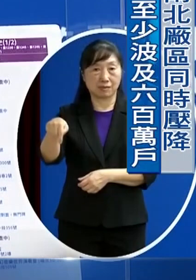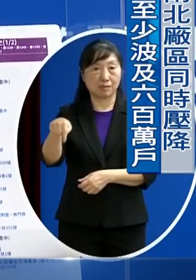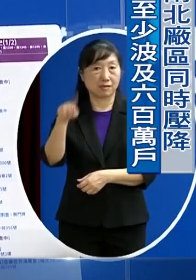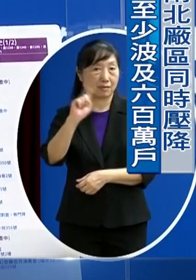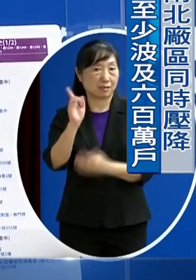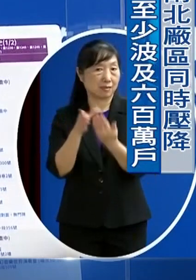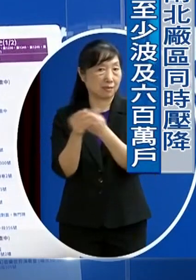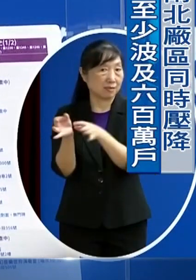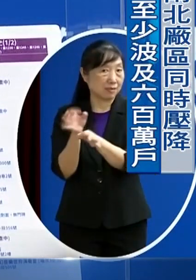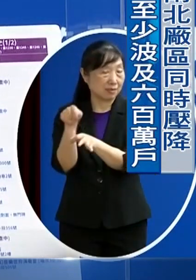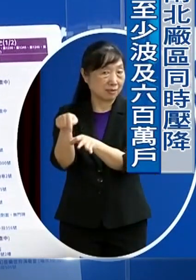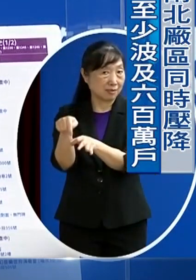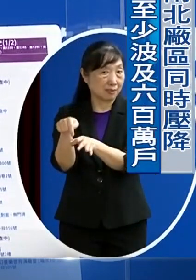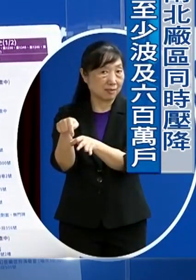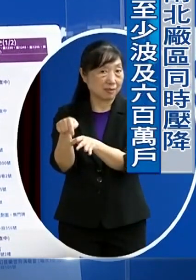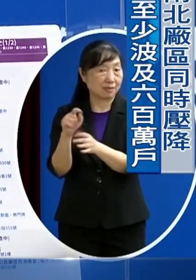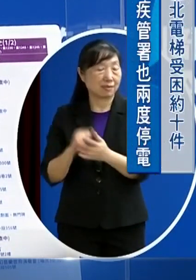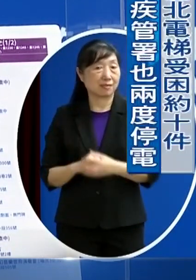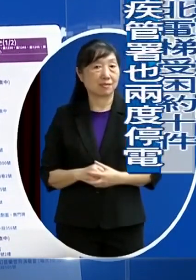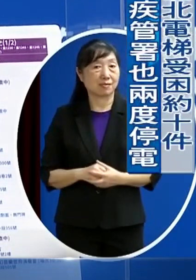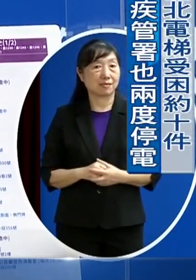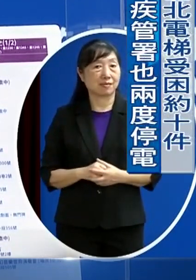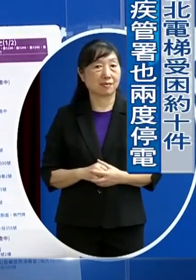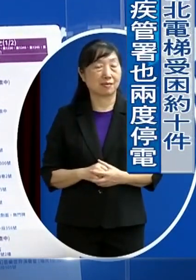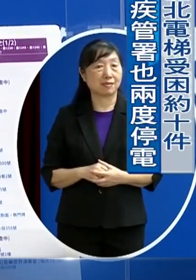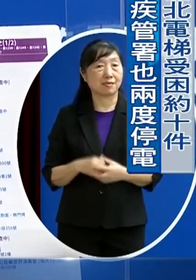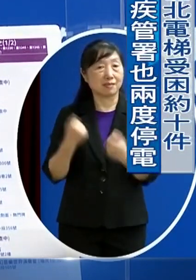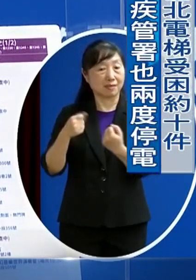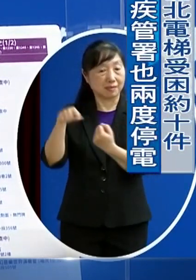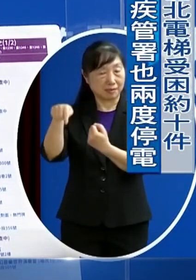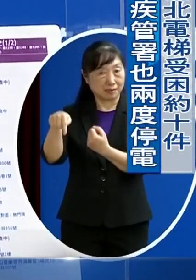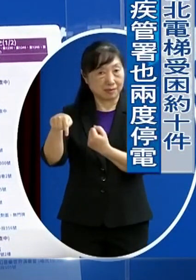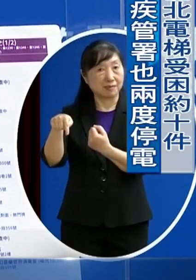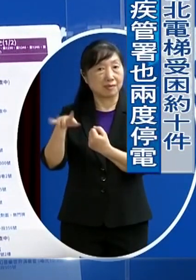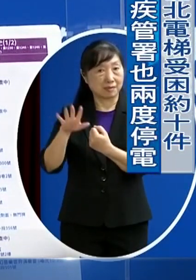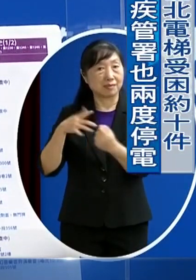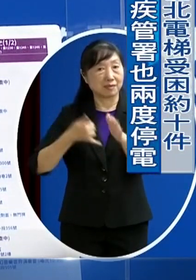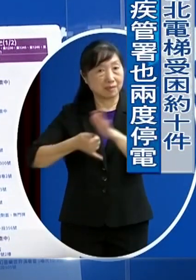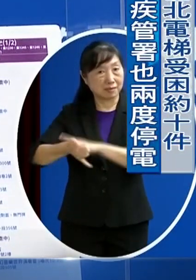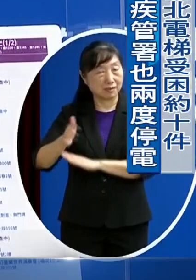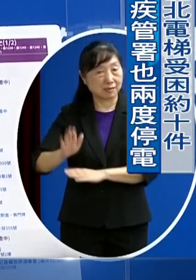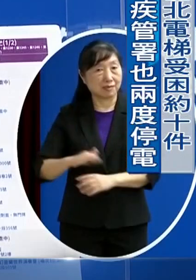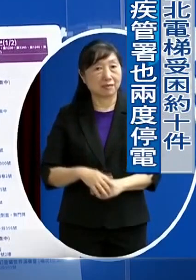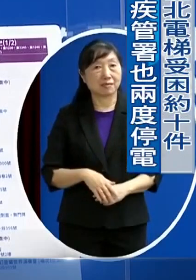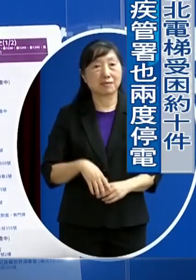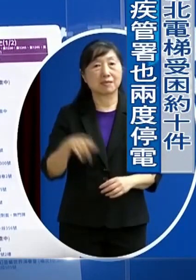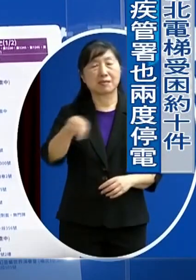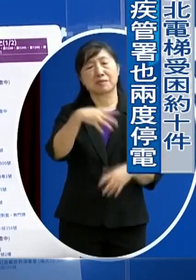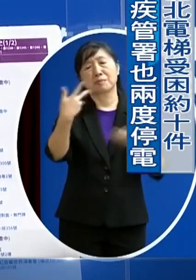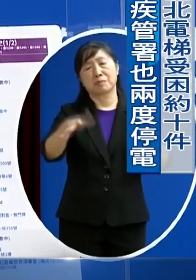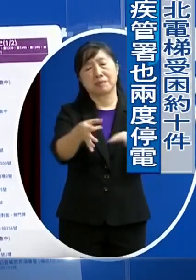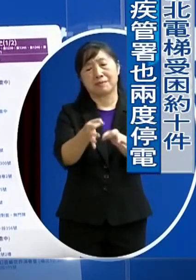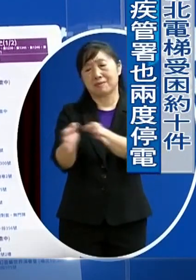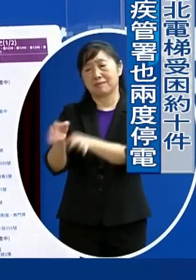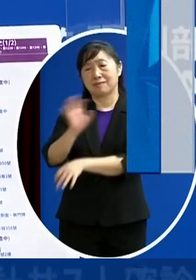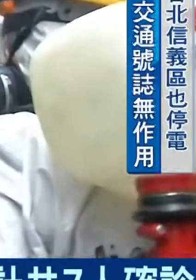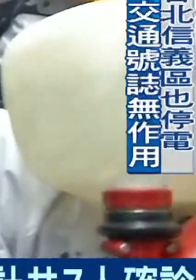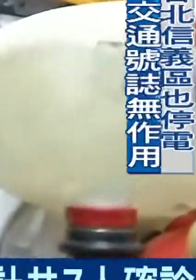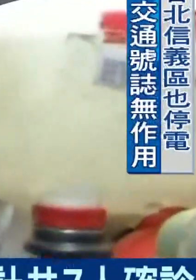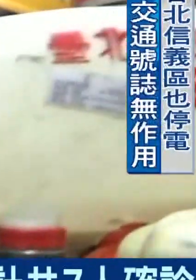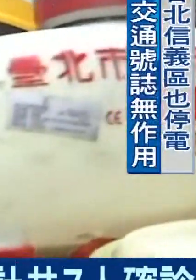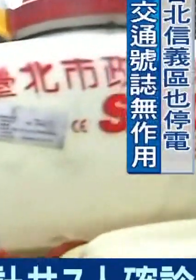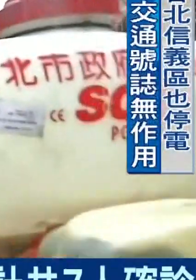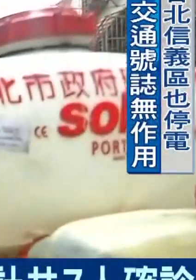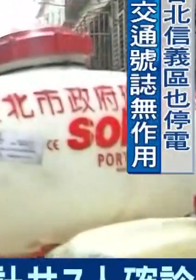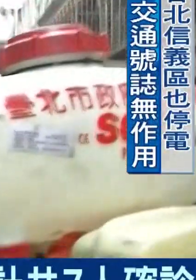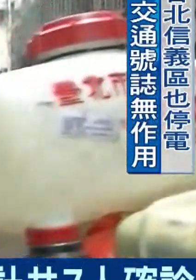抹茶艺馆，这个就跟这里面。那刚刚另外一张大家看到有很多的茶艺馆跟饮酒店。